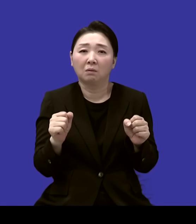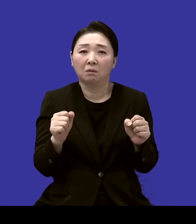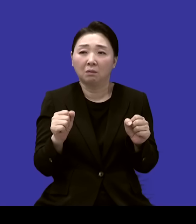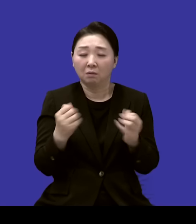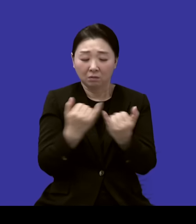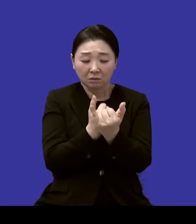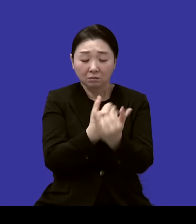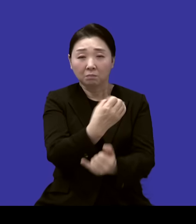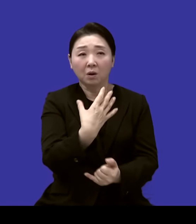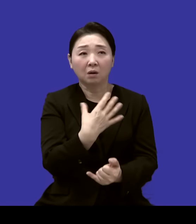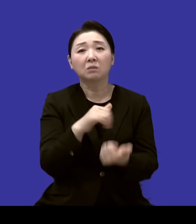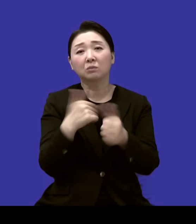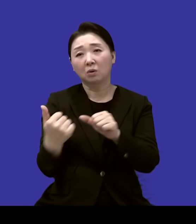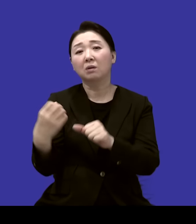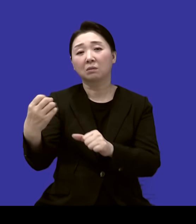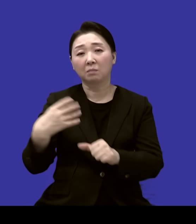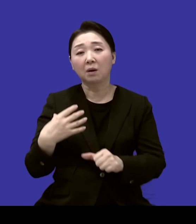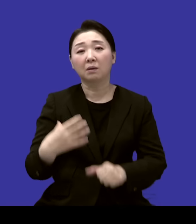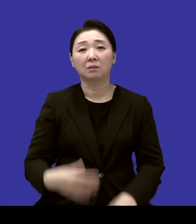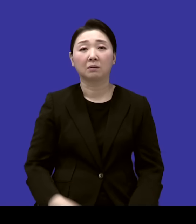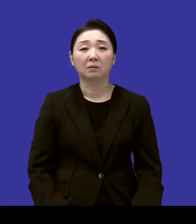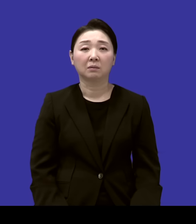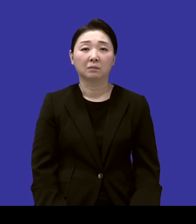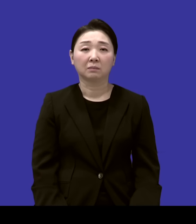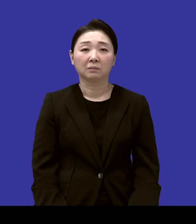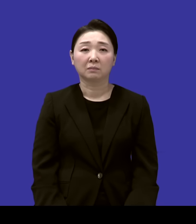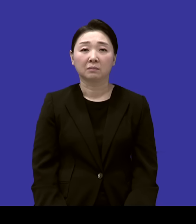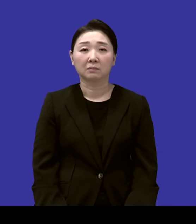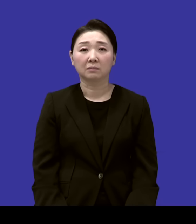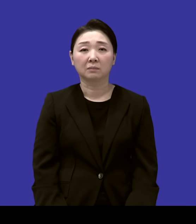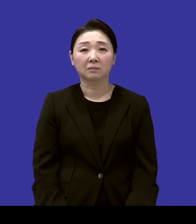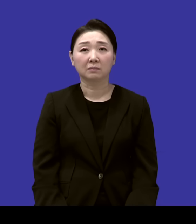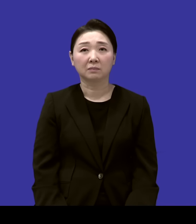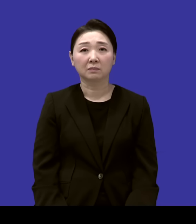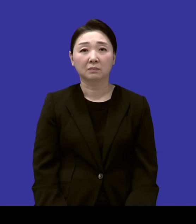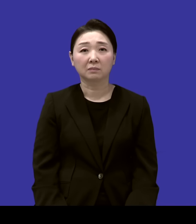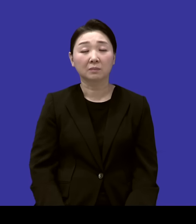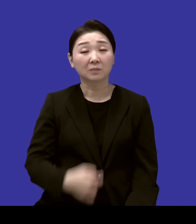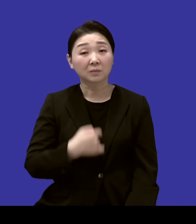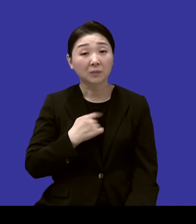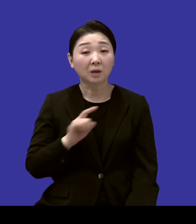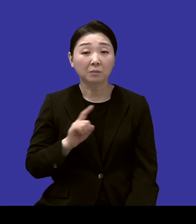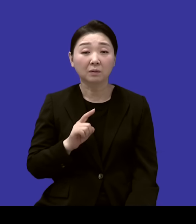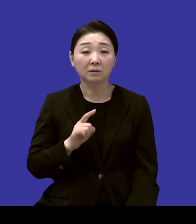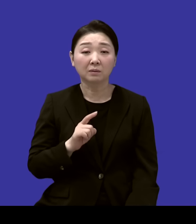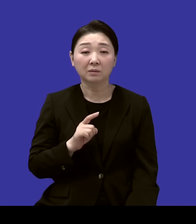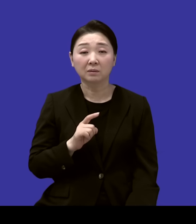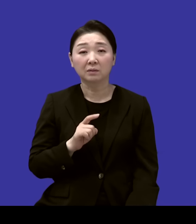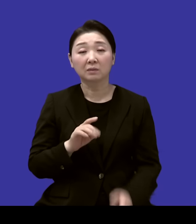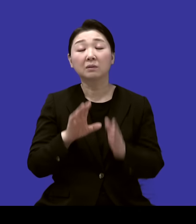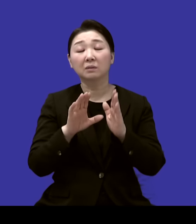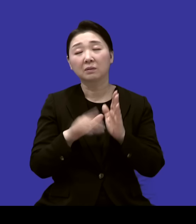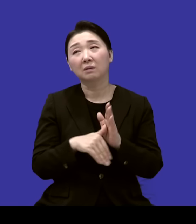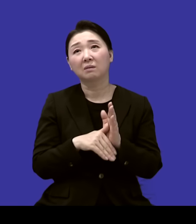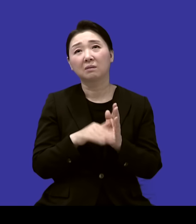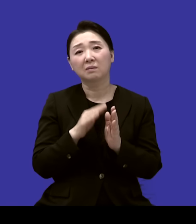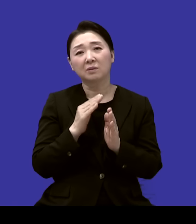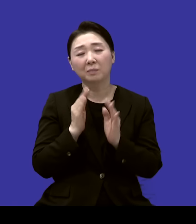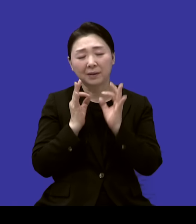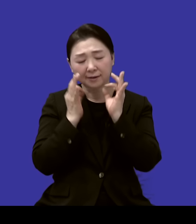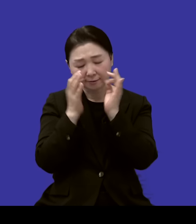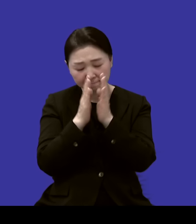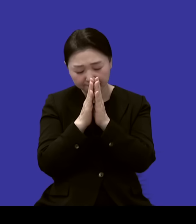친척분이 돌아가셨다. 아버님 돌아가셨다. 이렇게 말씀해 주셔서 제가 정말 그때 생애 정말 가장 간절하게 기도